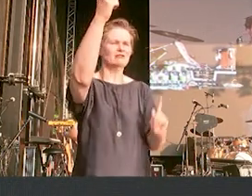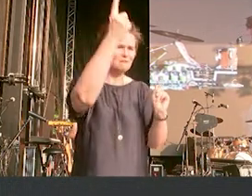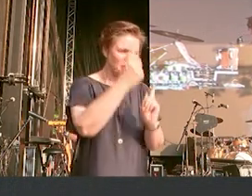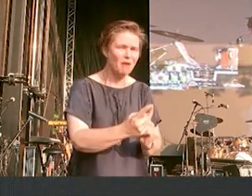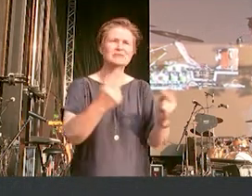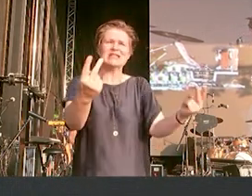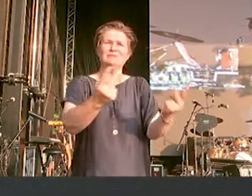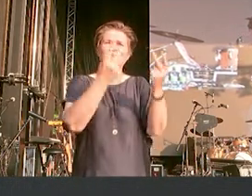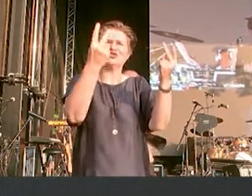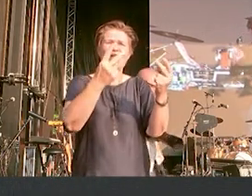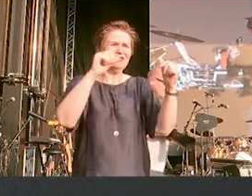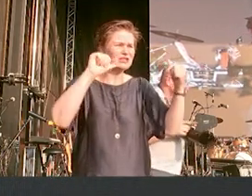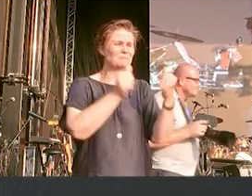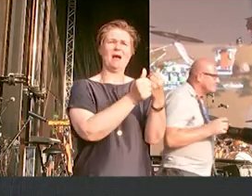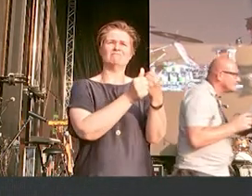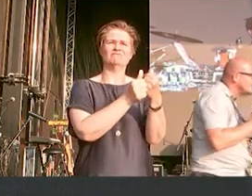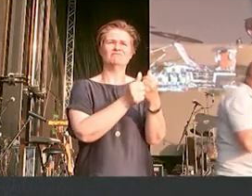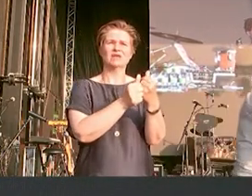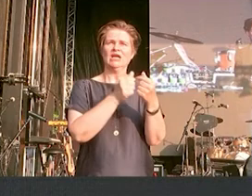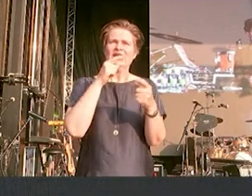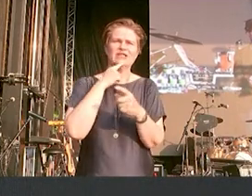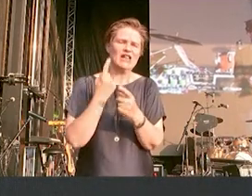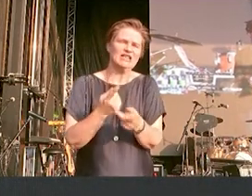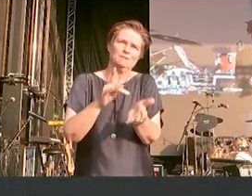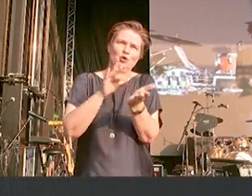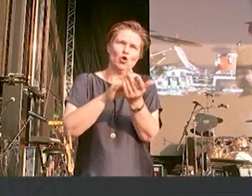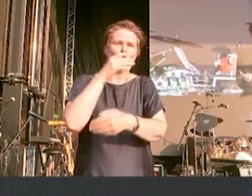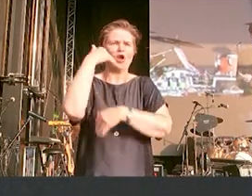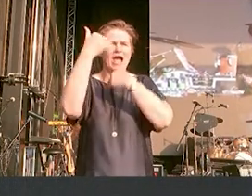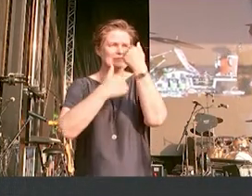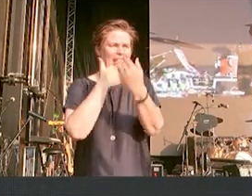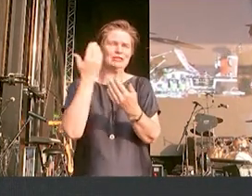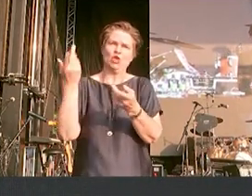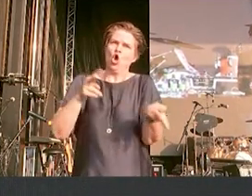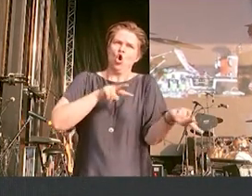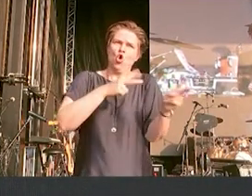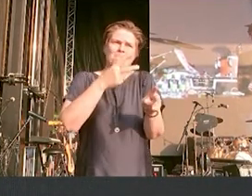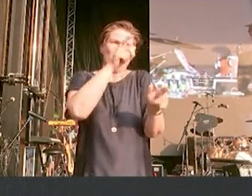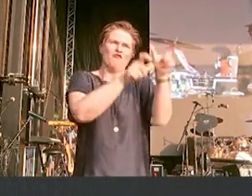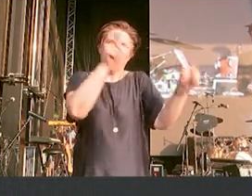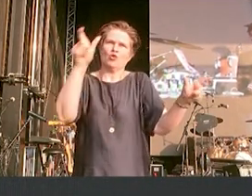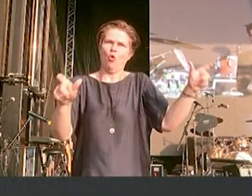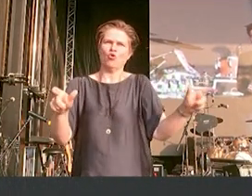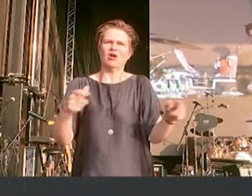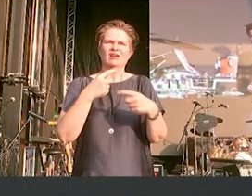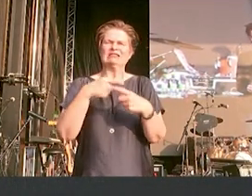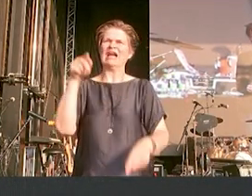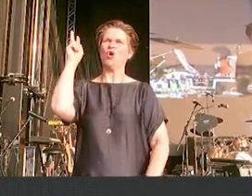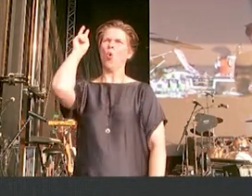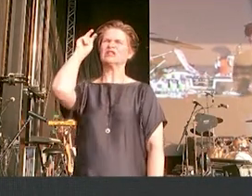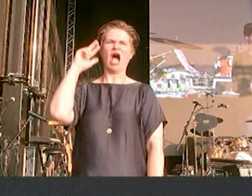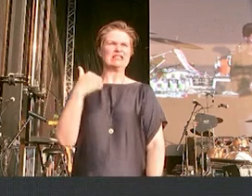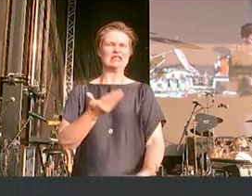begründen müssen, dass es keine Invasion gibt und keine Umvolkung, so wie ich nicht begründen will, dass es keinen Osterhasen